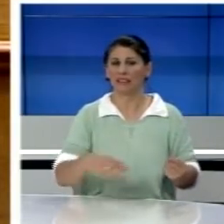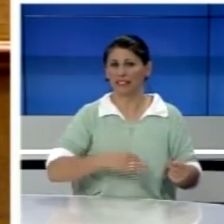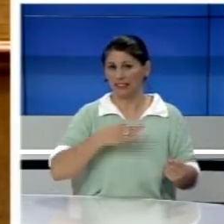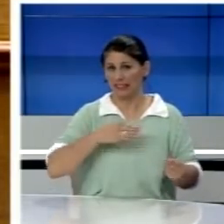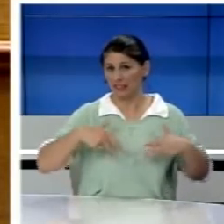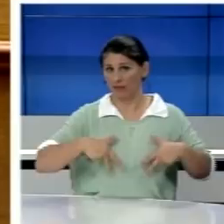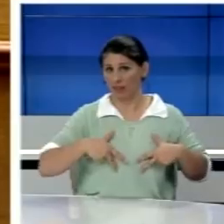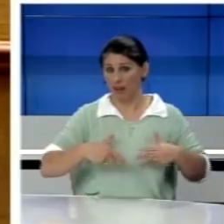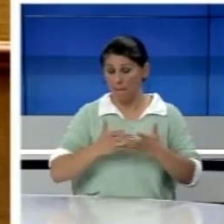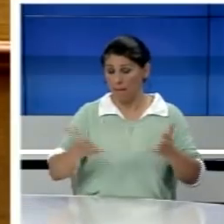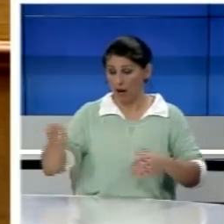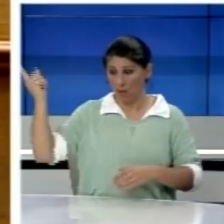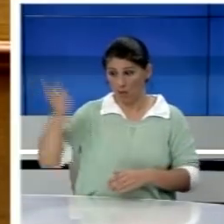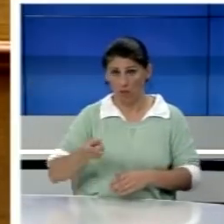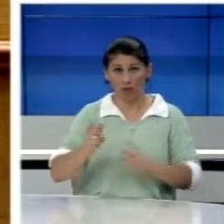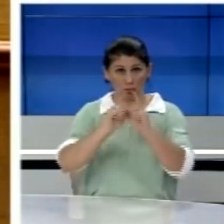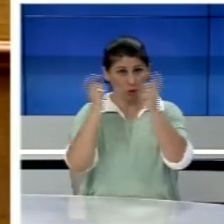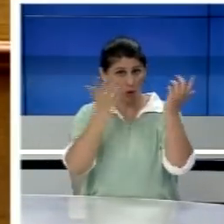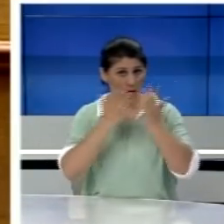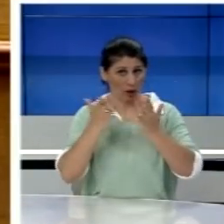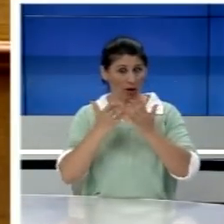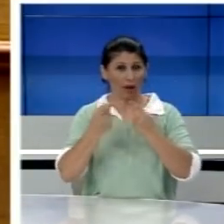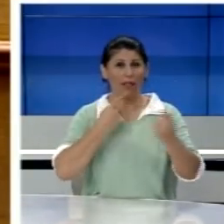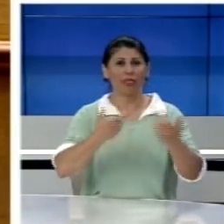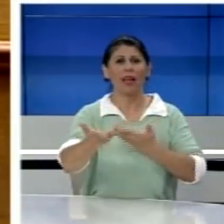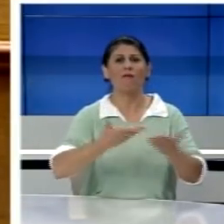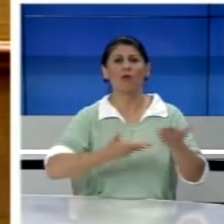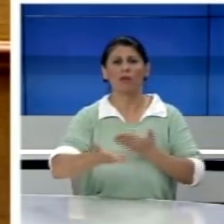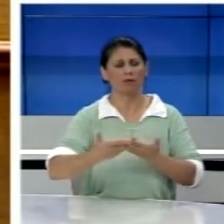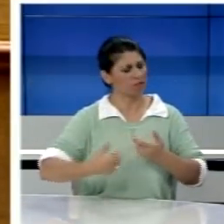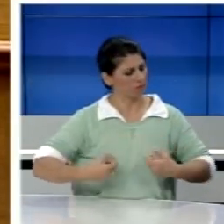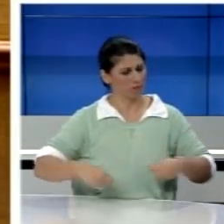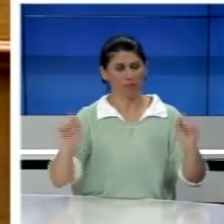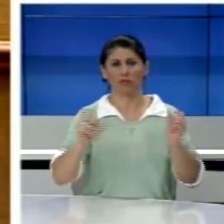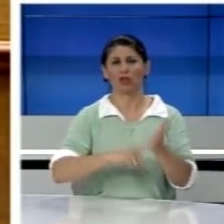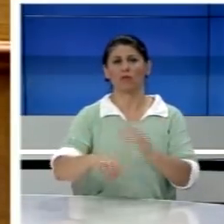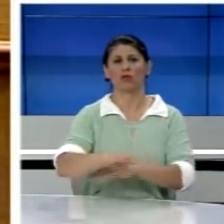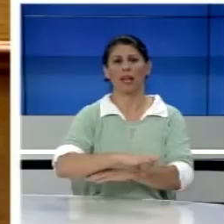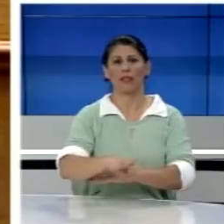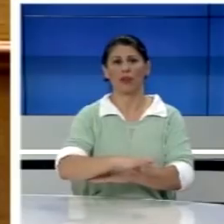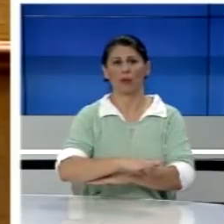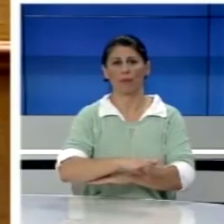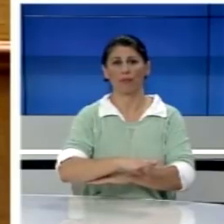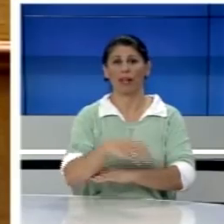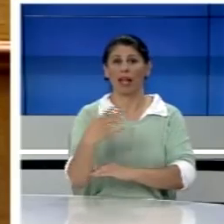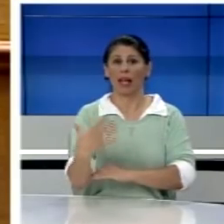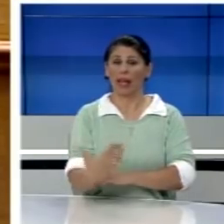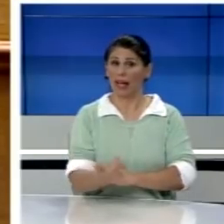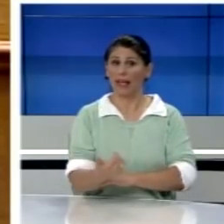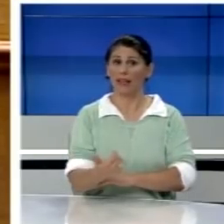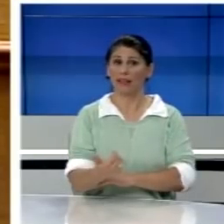Η μεγάλη πλειοψηφία των σχολείων στη διαβούλευση είναι αρνητική στο νομοσχέδιό σας. Έχετε